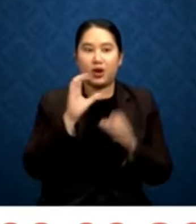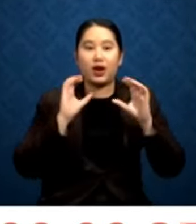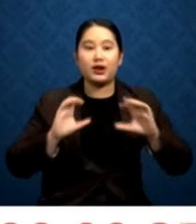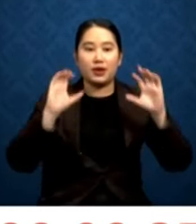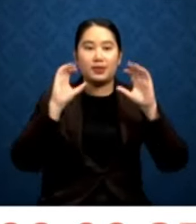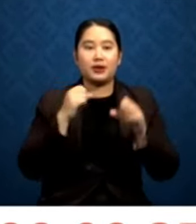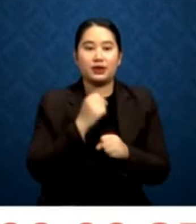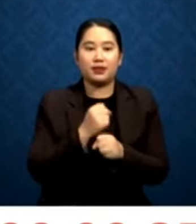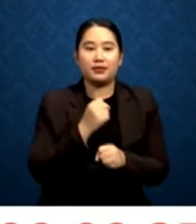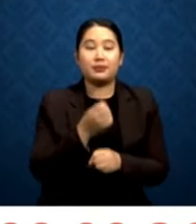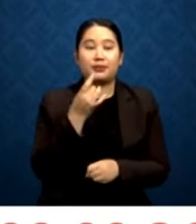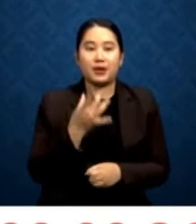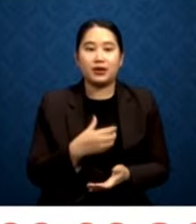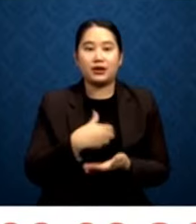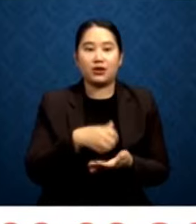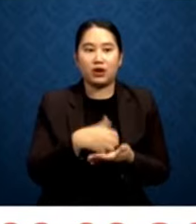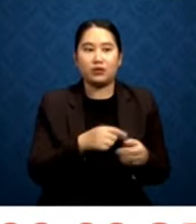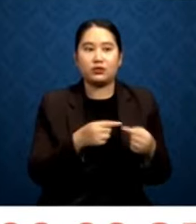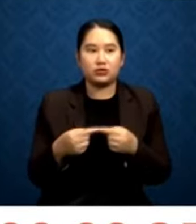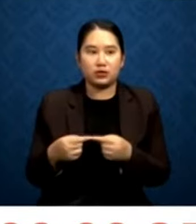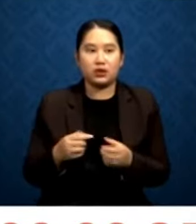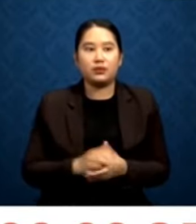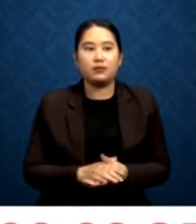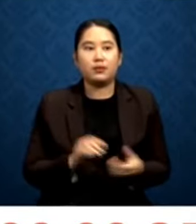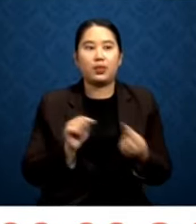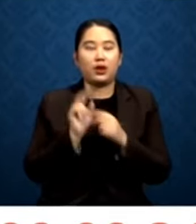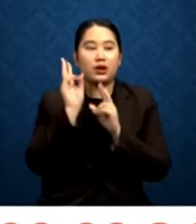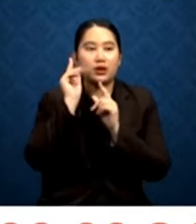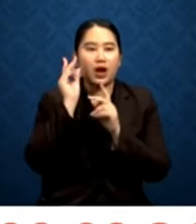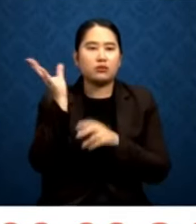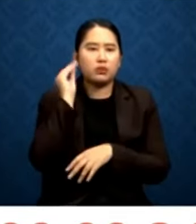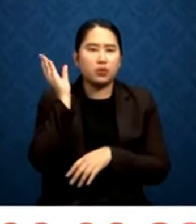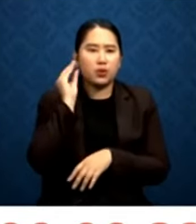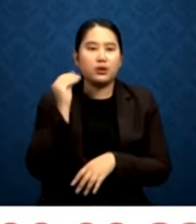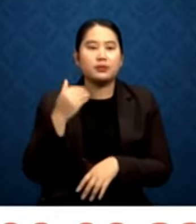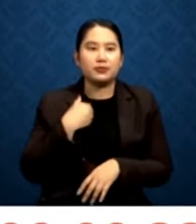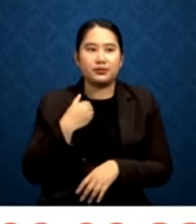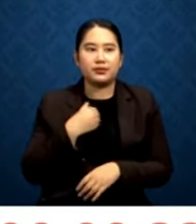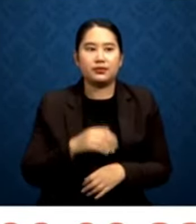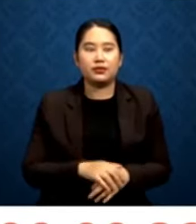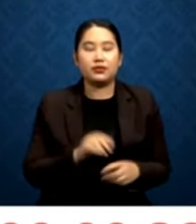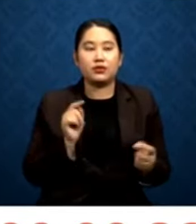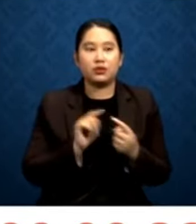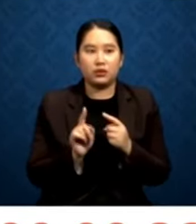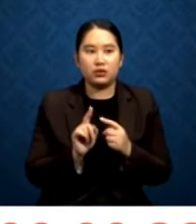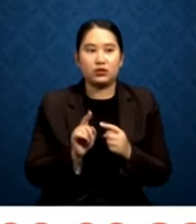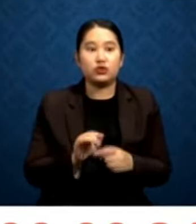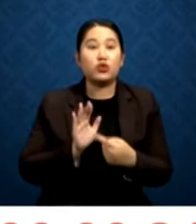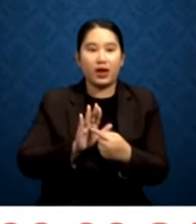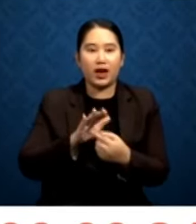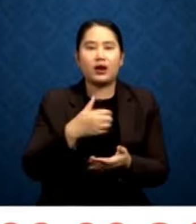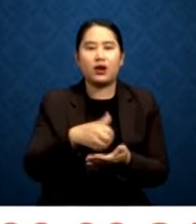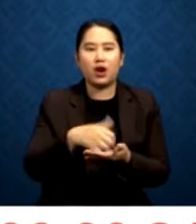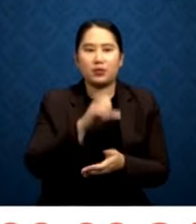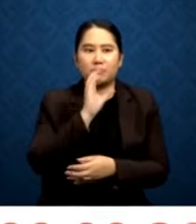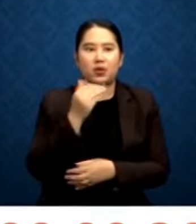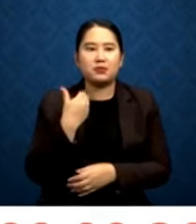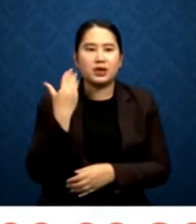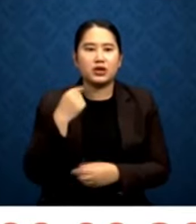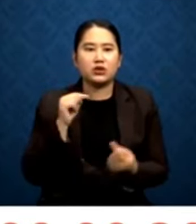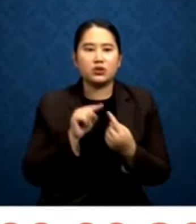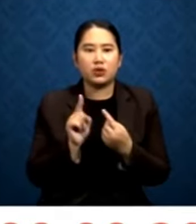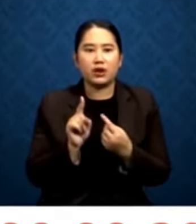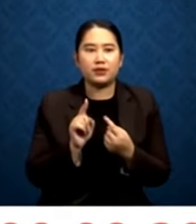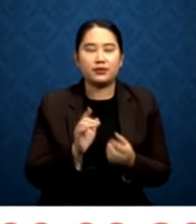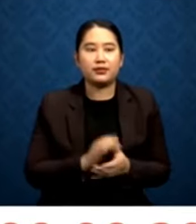ก็หนวยงานทเกี่ยวข้องหลัจากที่มีกระแข่าวที่ทางท่านสมาชิพฤษภาได้ยกตอยางมสุกครู่นี้กคือกรณีข